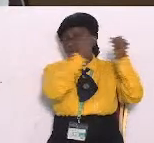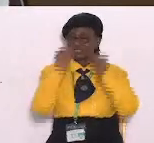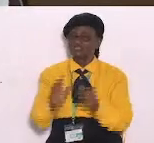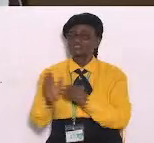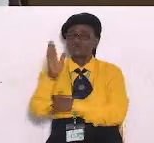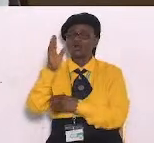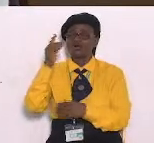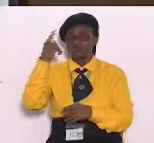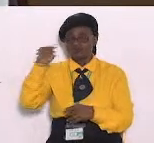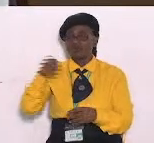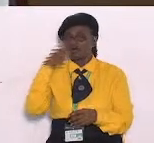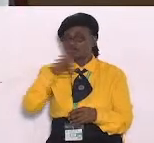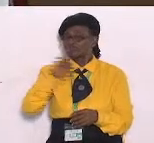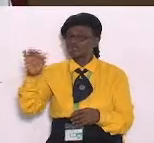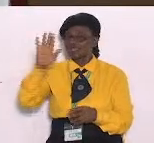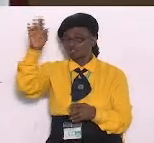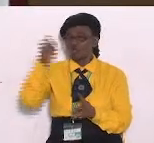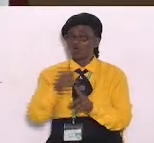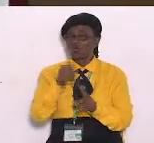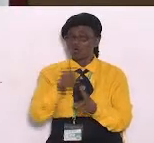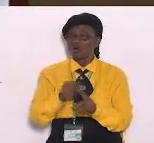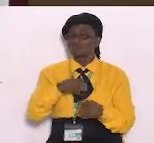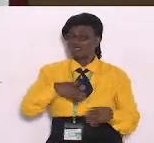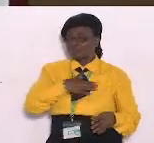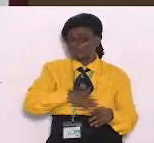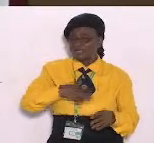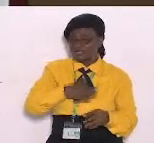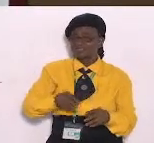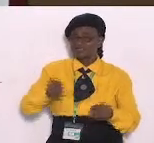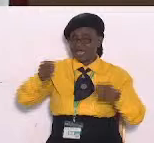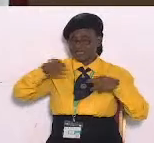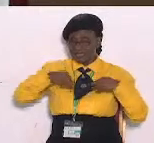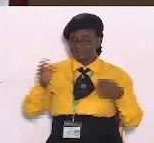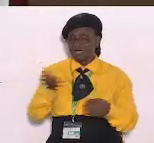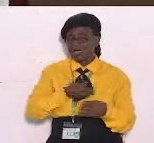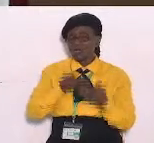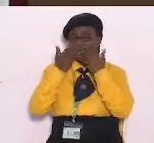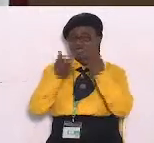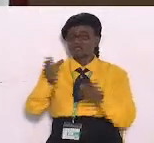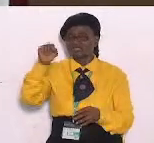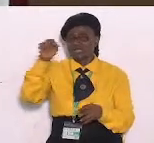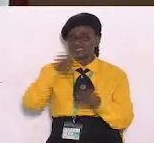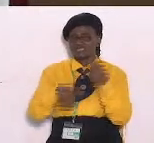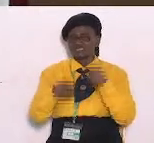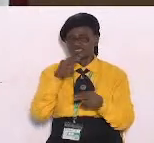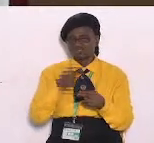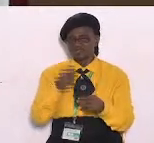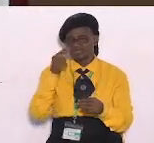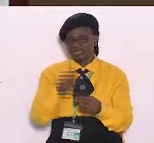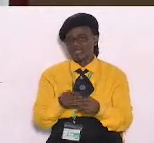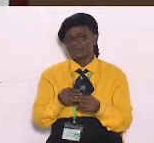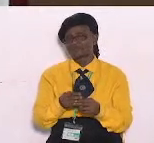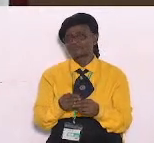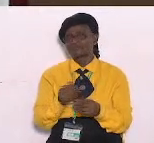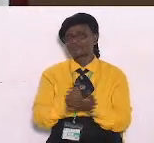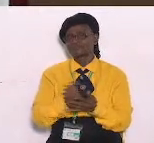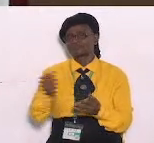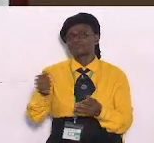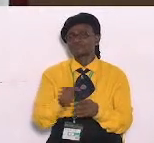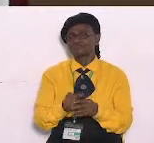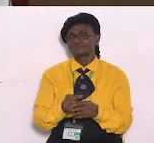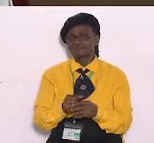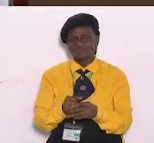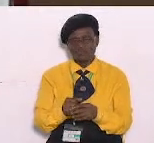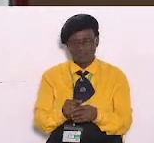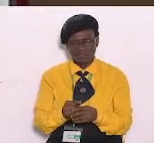d'avoir parler la manière dont tu tu voulais s'il vous plaît accepte nos remerciements au nom